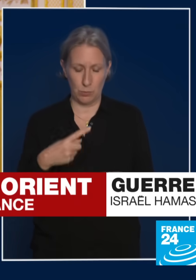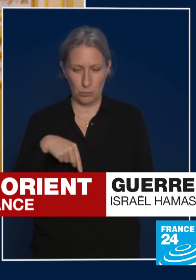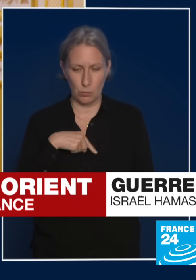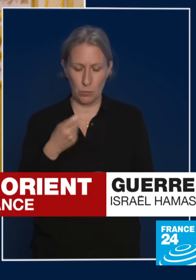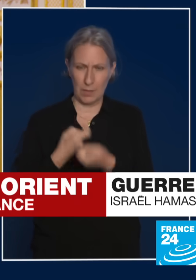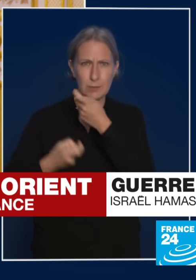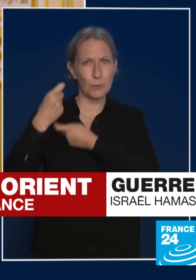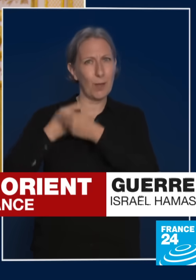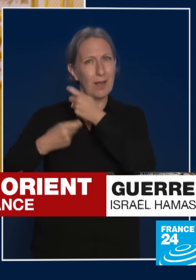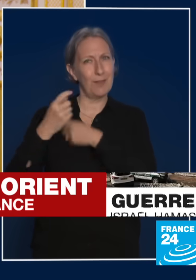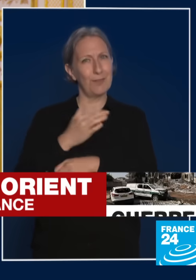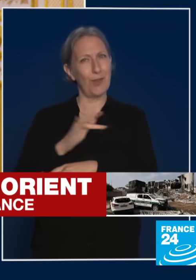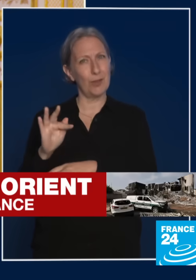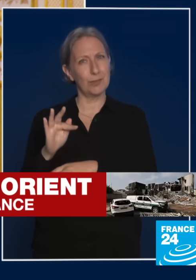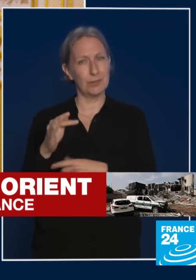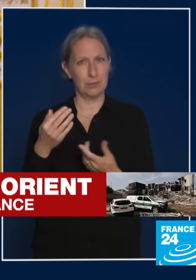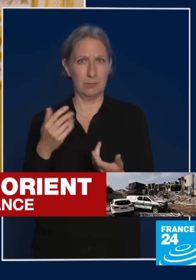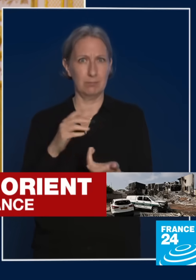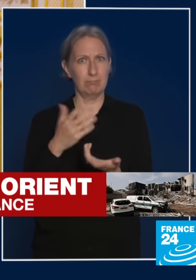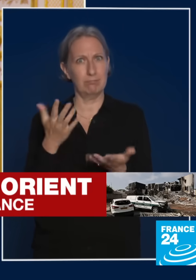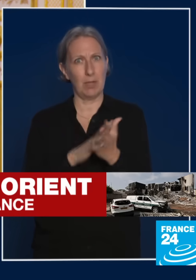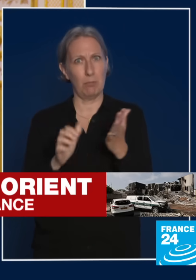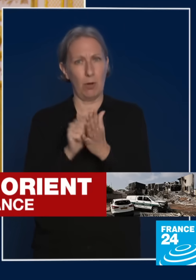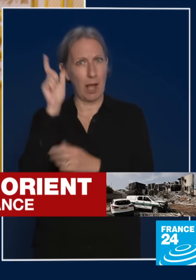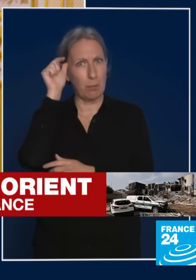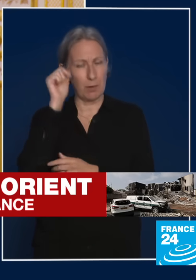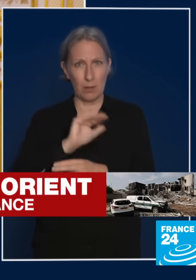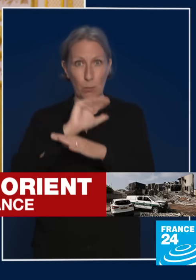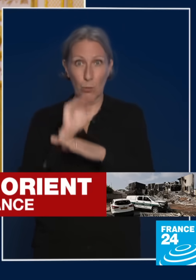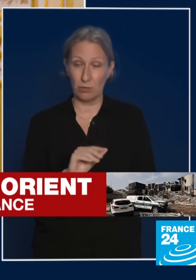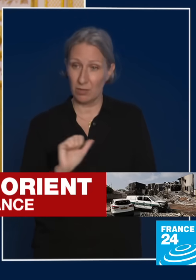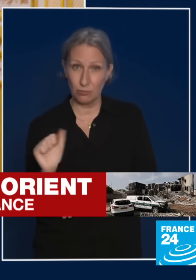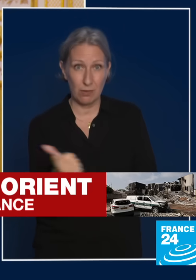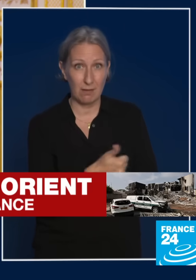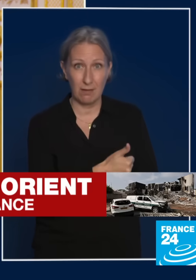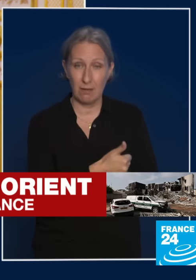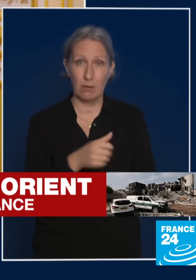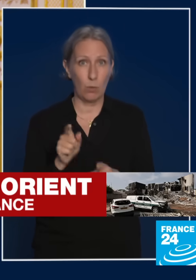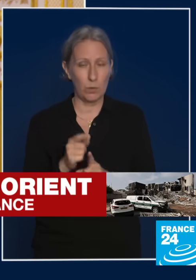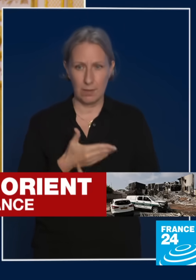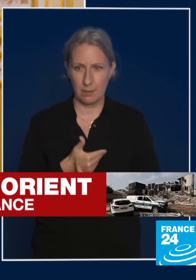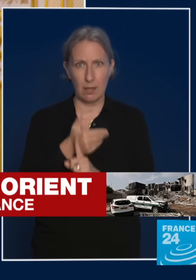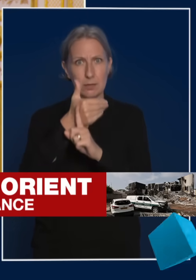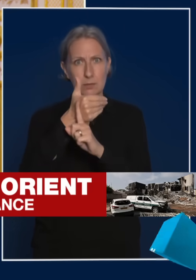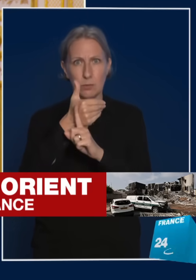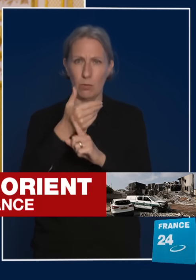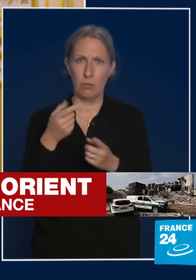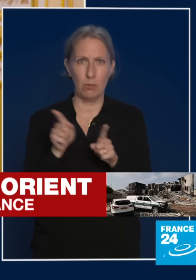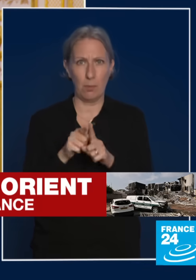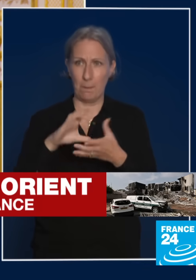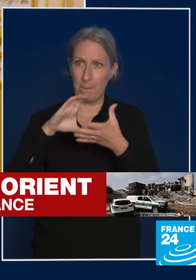histoire celle d'une république qui protège chacun et d'une nation qui l'idéal